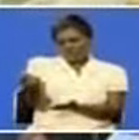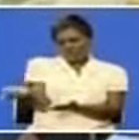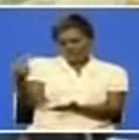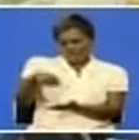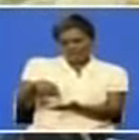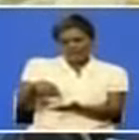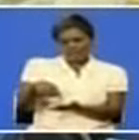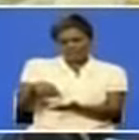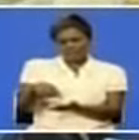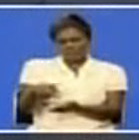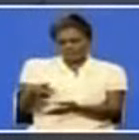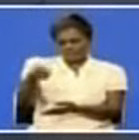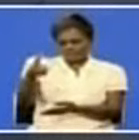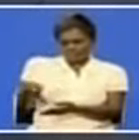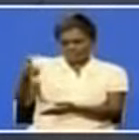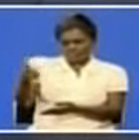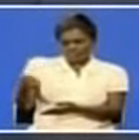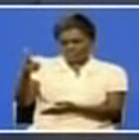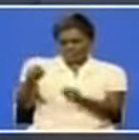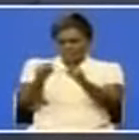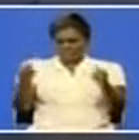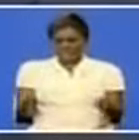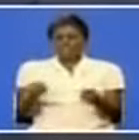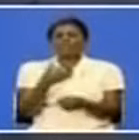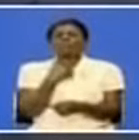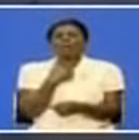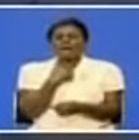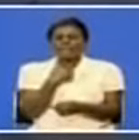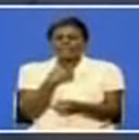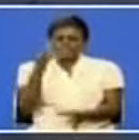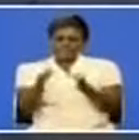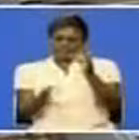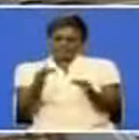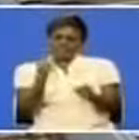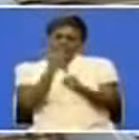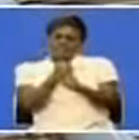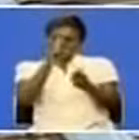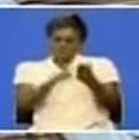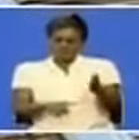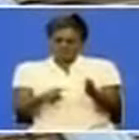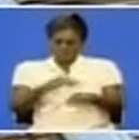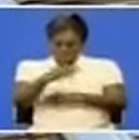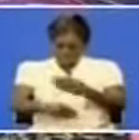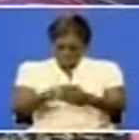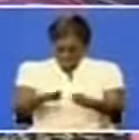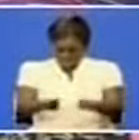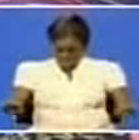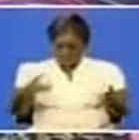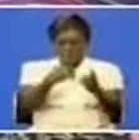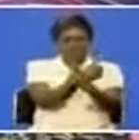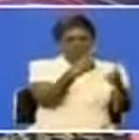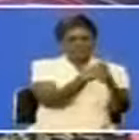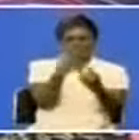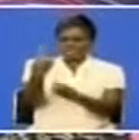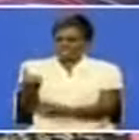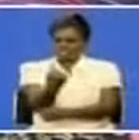tuna streamline, tuna cut into the size you'd want to kulingana what are we making. Mikeka ni ya kila aina, kila